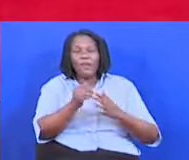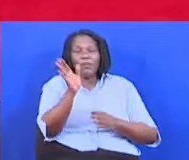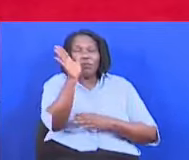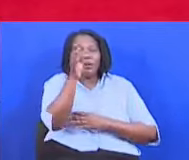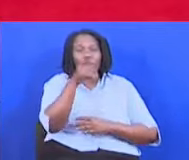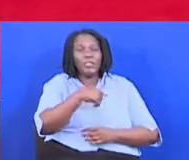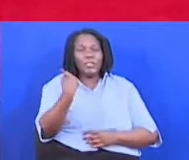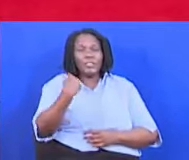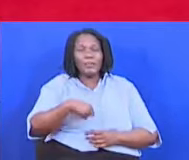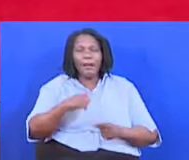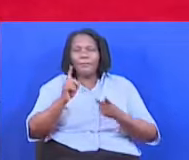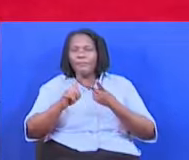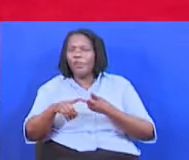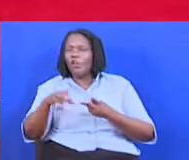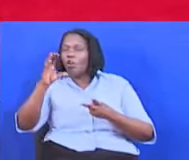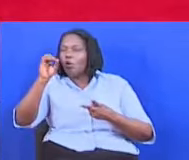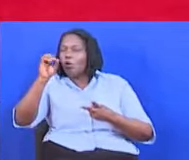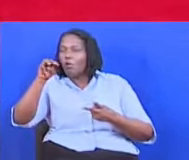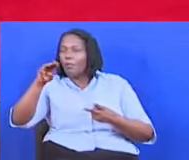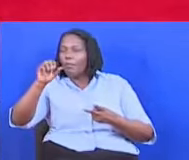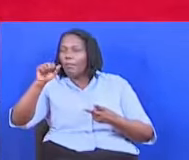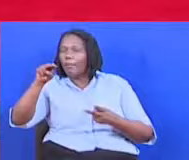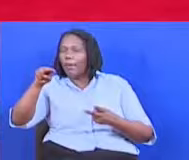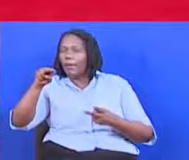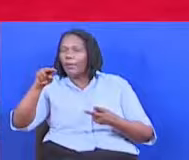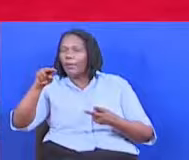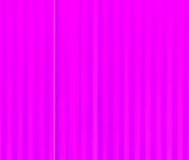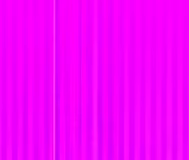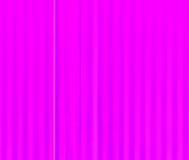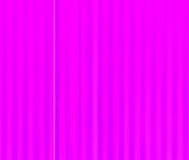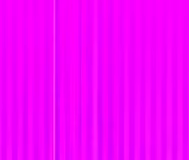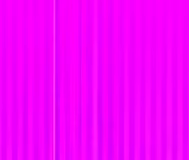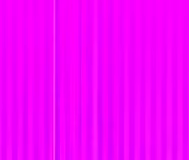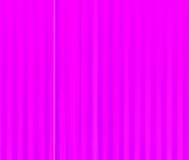imefanyika kwa balozi wa Oman na hivi karibuni kwa balozi.